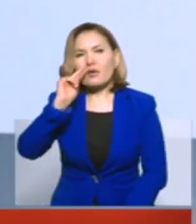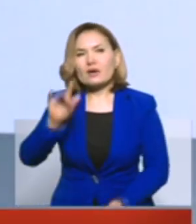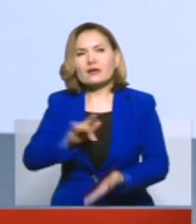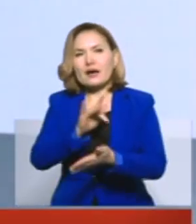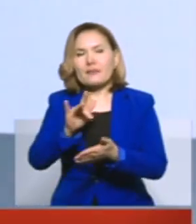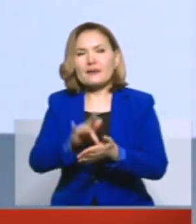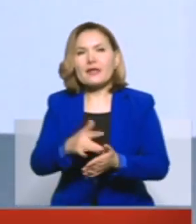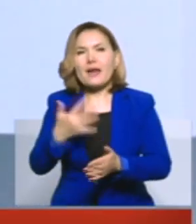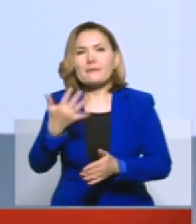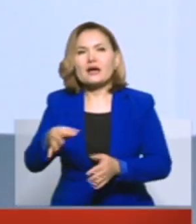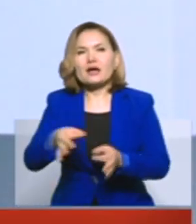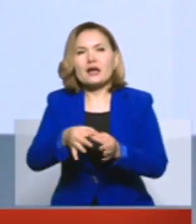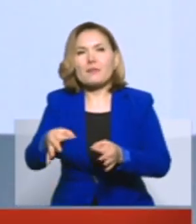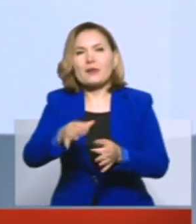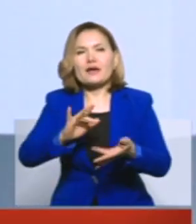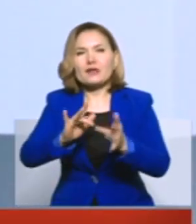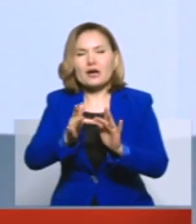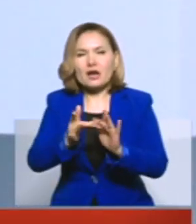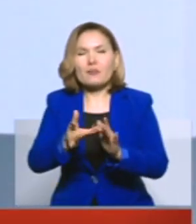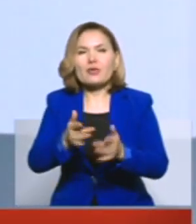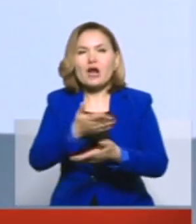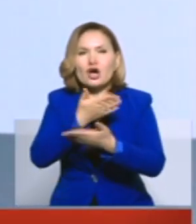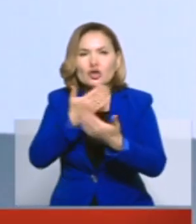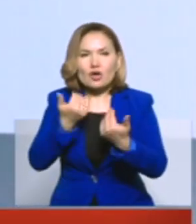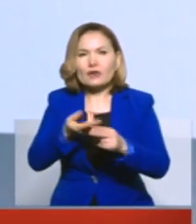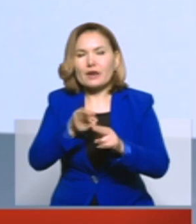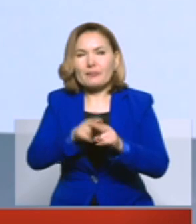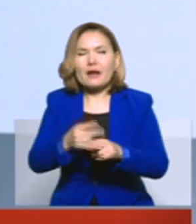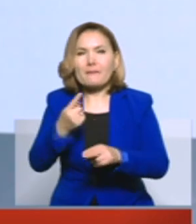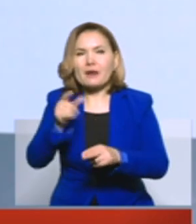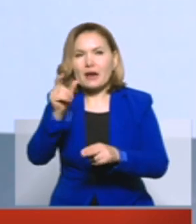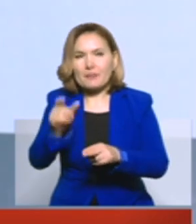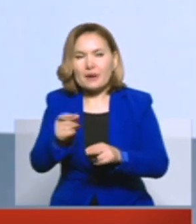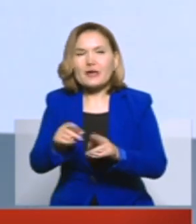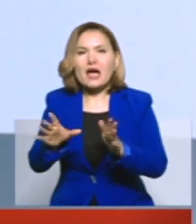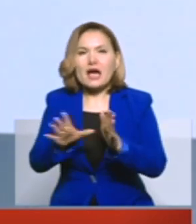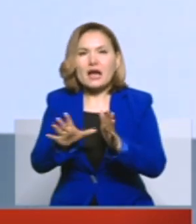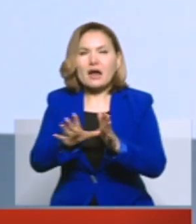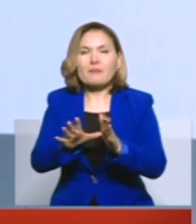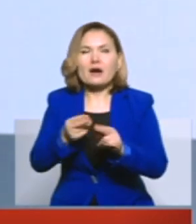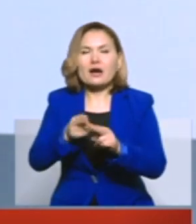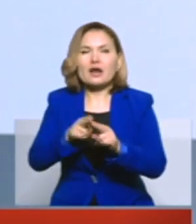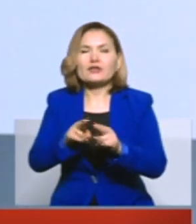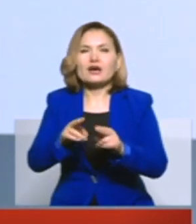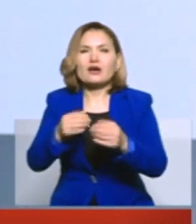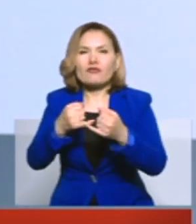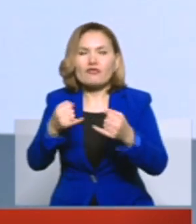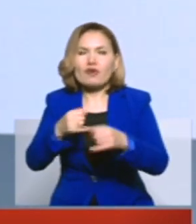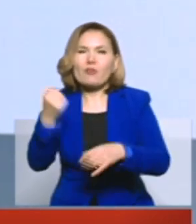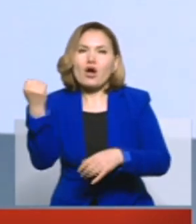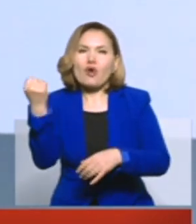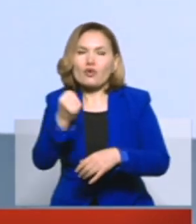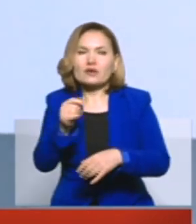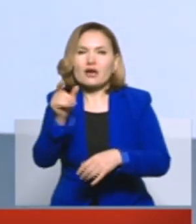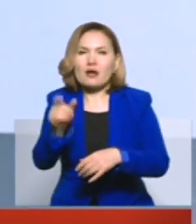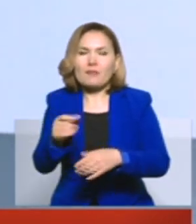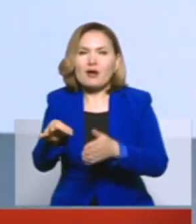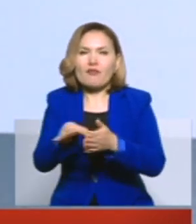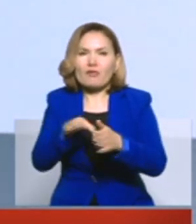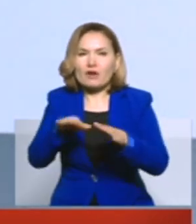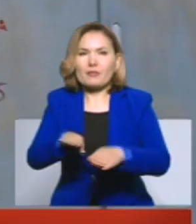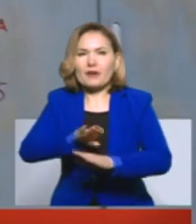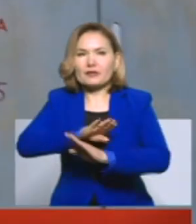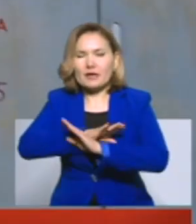Шымкенттегі 5 шағын ауданда интернет желісінің ажыратылуына бір азаматтың электр тоғына түсіп қайтыс болуы себеп болды. Мамандардың